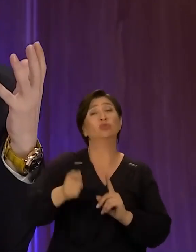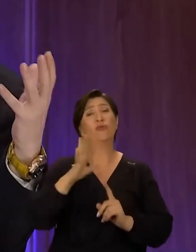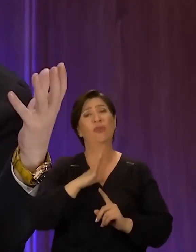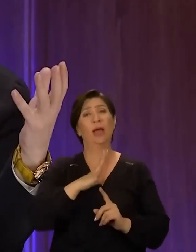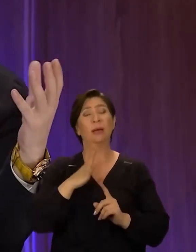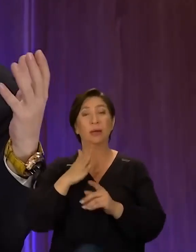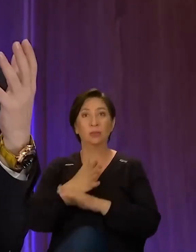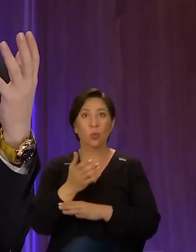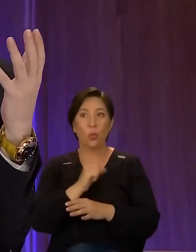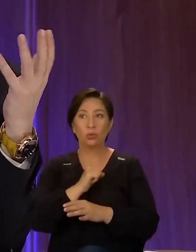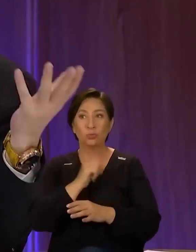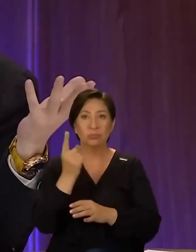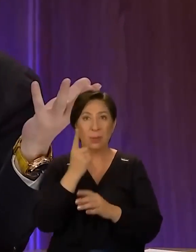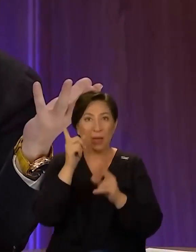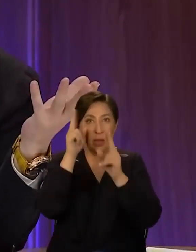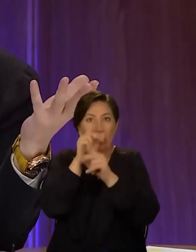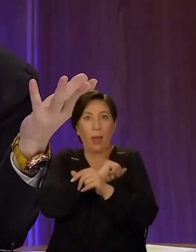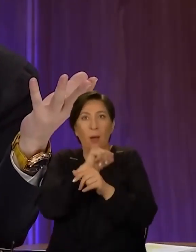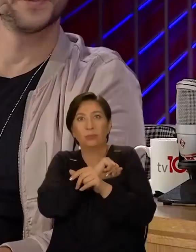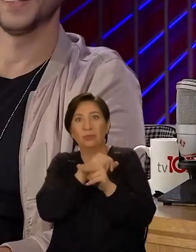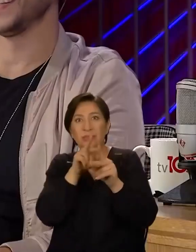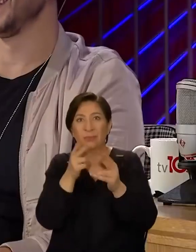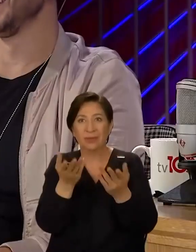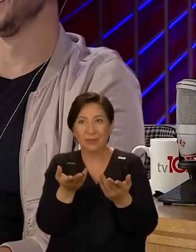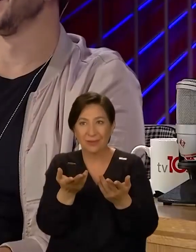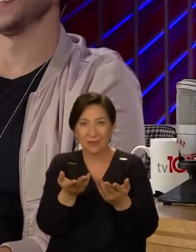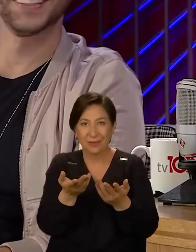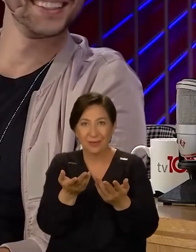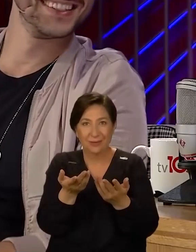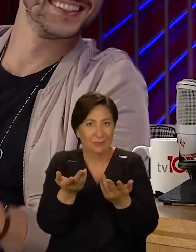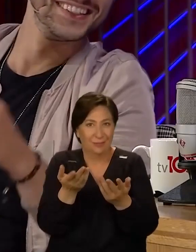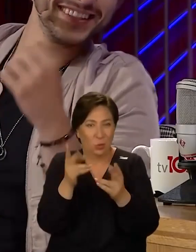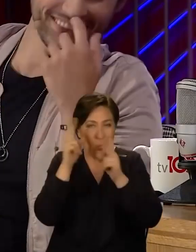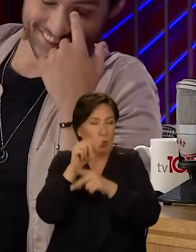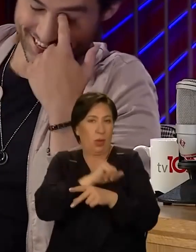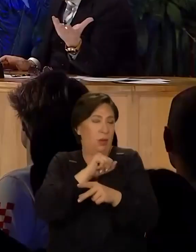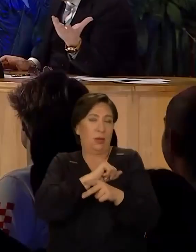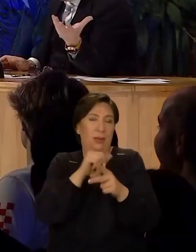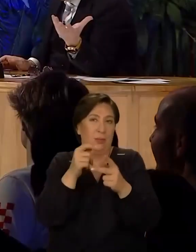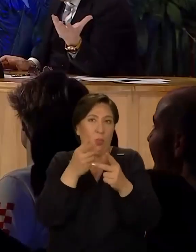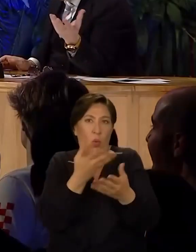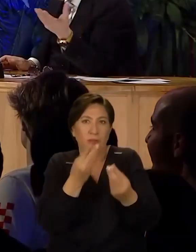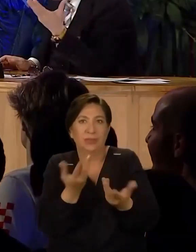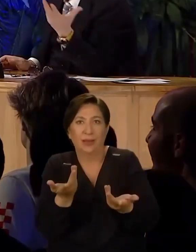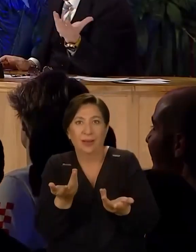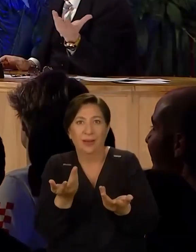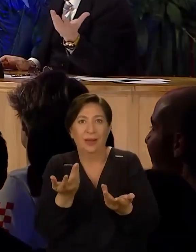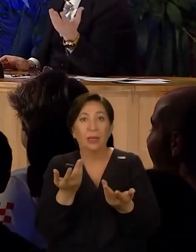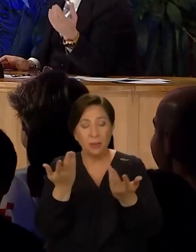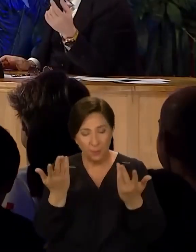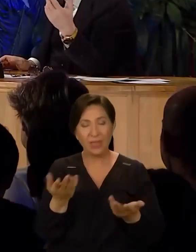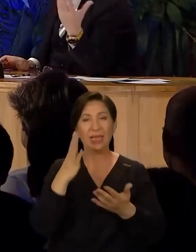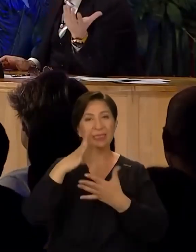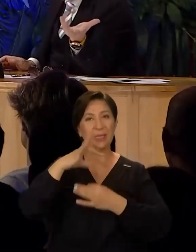Hakikaten korkunç şey, yani bir tür kabus aslında. Yani kabusu yaşamak bu olsa gerek yani. Tabii ki